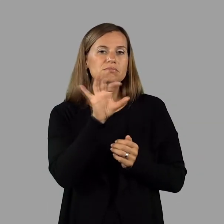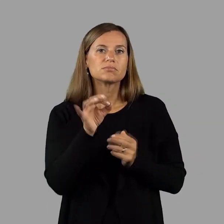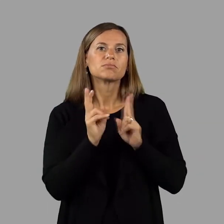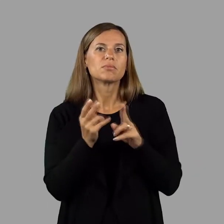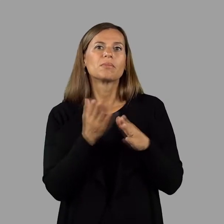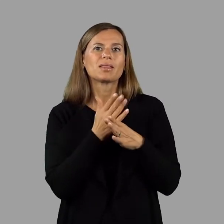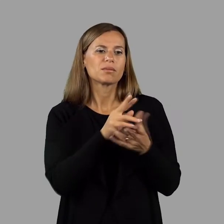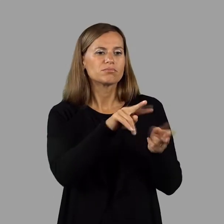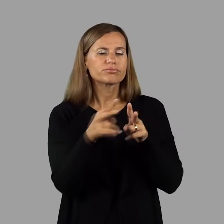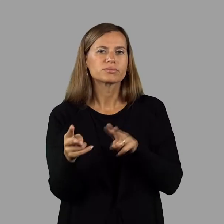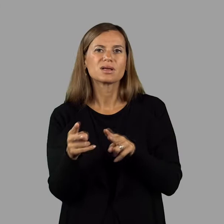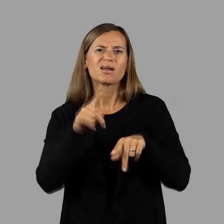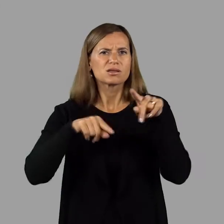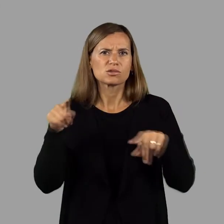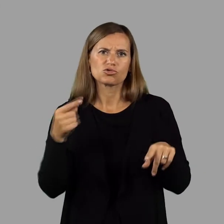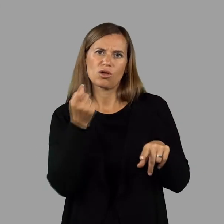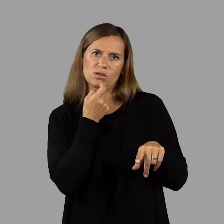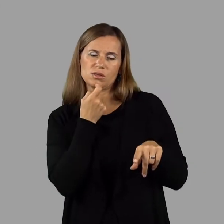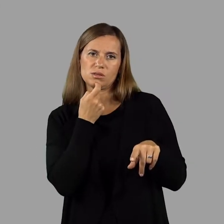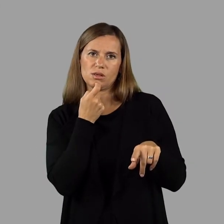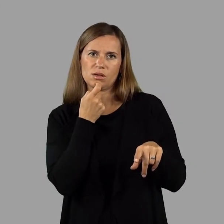Izbirali bodo lahko med prevajanjem v različne jezike.